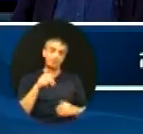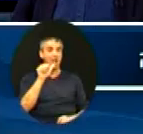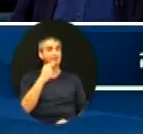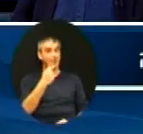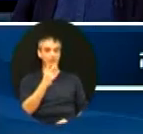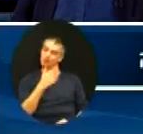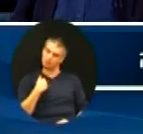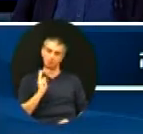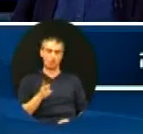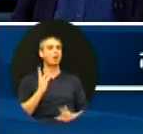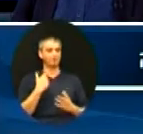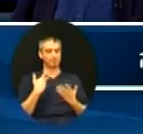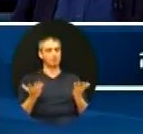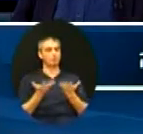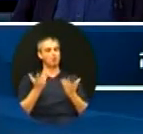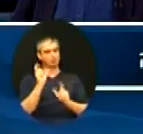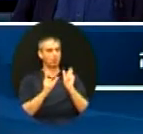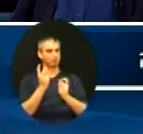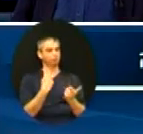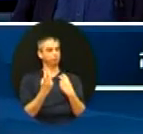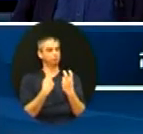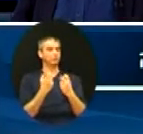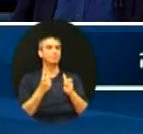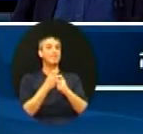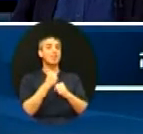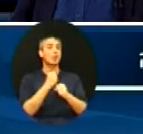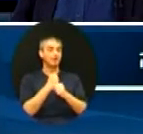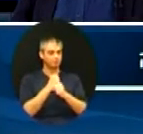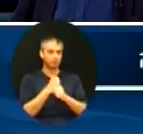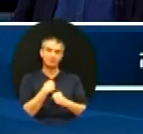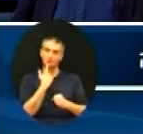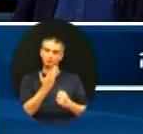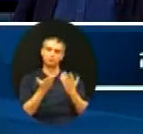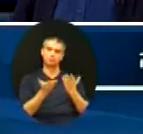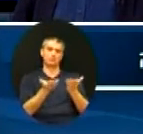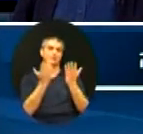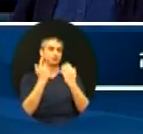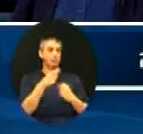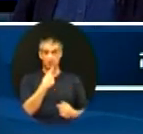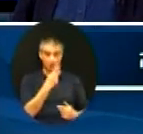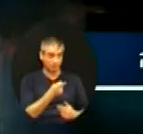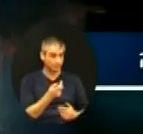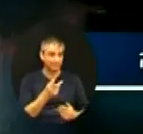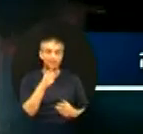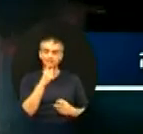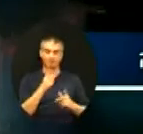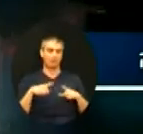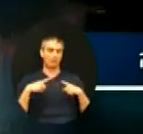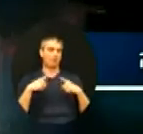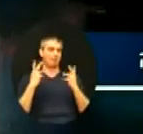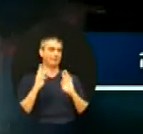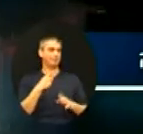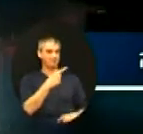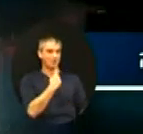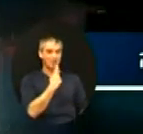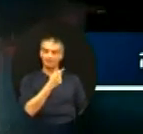בגבי, גם אני יכול, וגם אני מעודדת ככה אנשים להתפקד למפלגת העבודה, ואומרת, הנה, בבקשה, הדבר הזה חי ונושם.